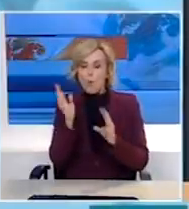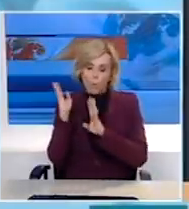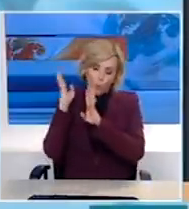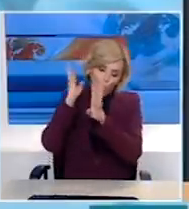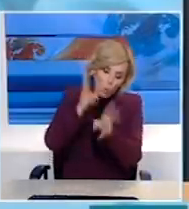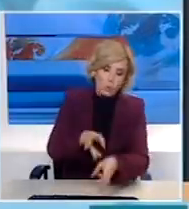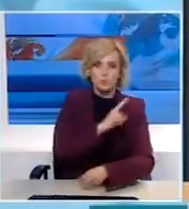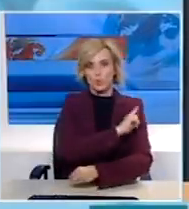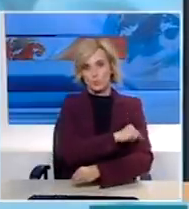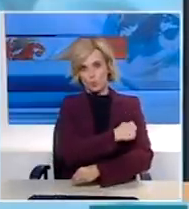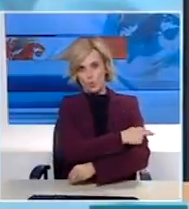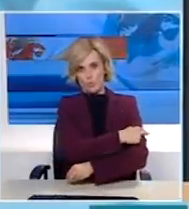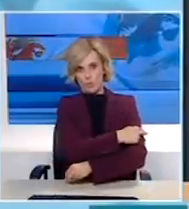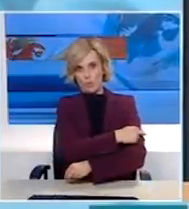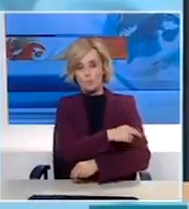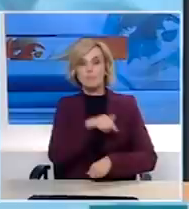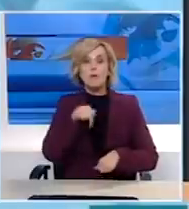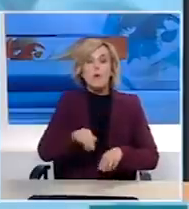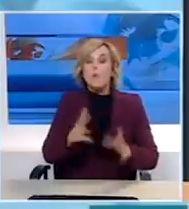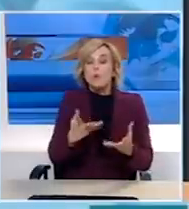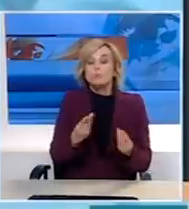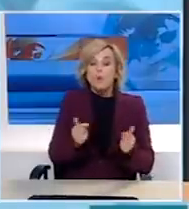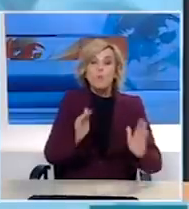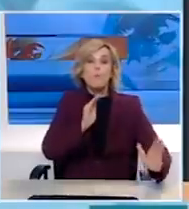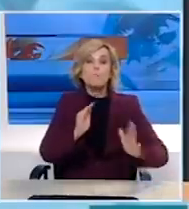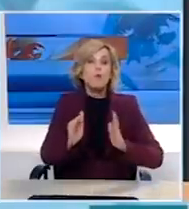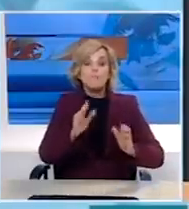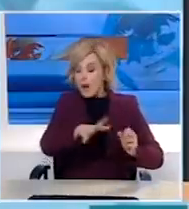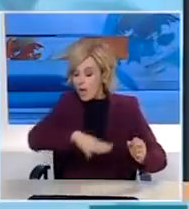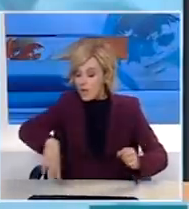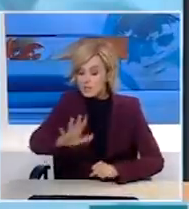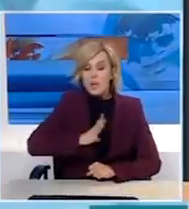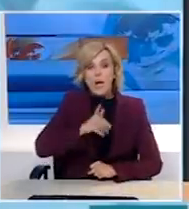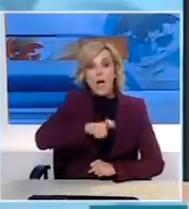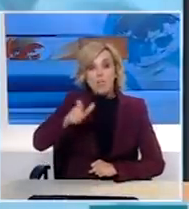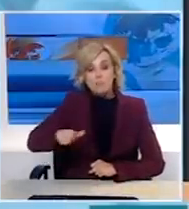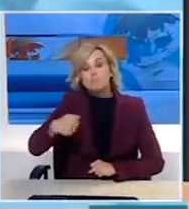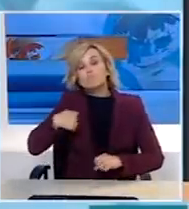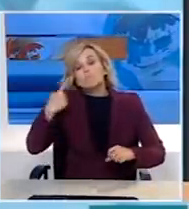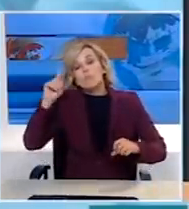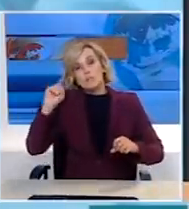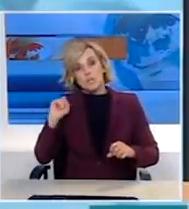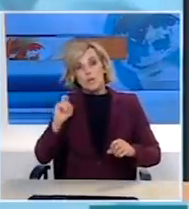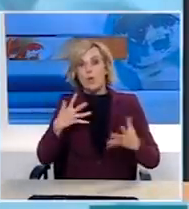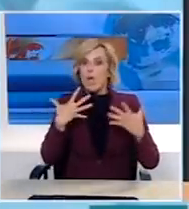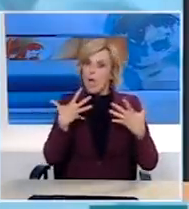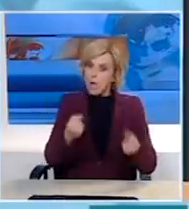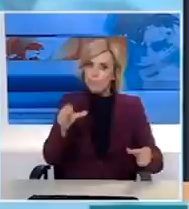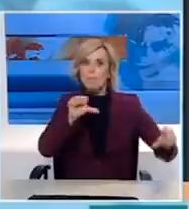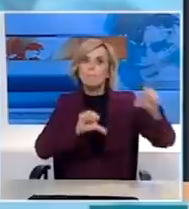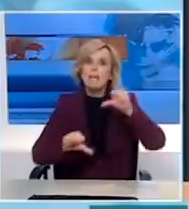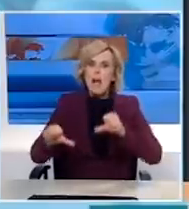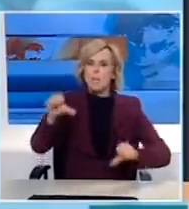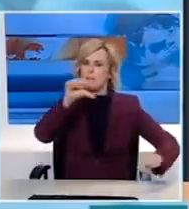μαζική χημειοπροφύλαξη στο γενικό πληθυσμό, είναι κάτι που δεν έχει απαντηθεί από την επιστημονική κοινότητα. Γίνονται πειράματα με εκατοντάδες και σε κάποιες χώρες